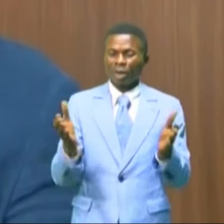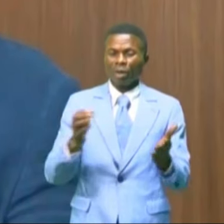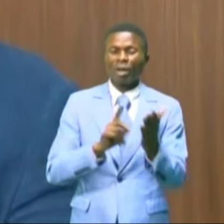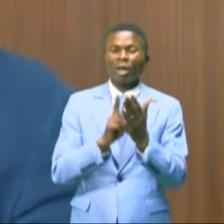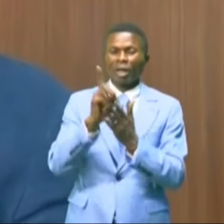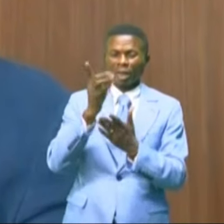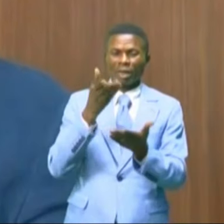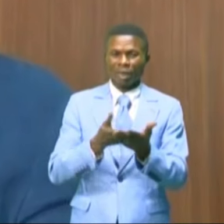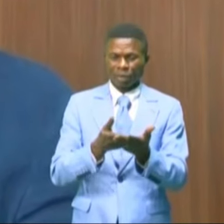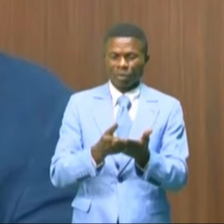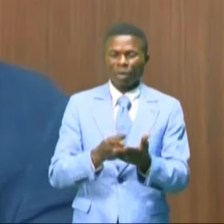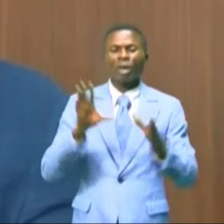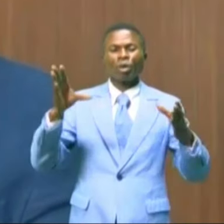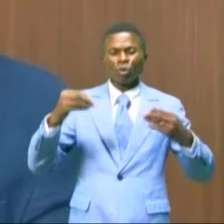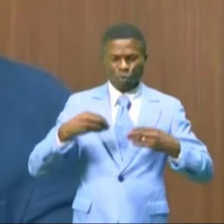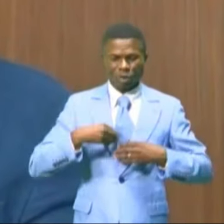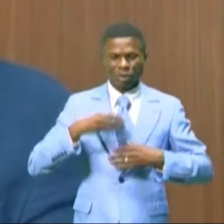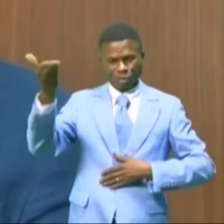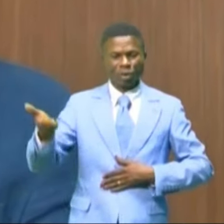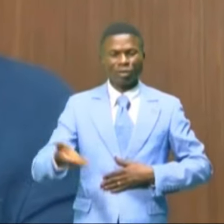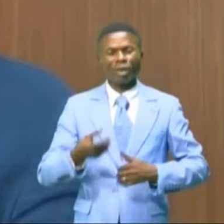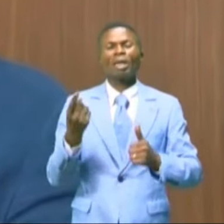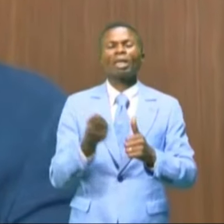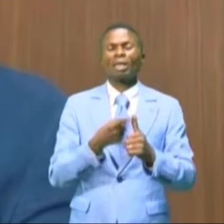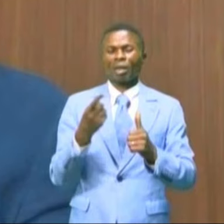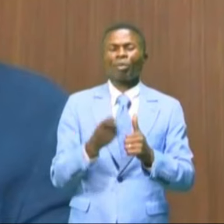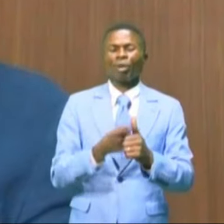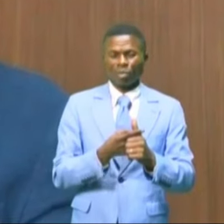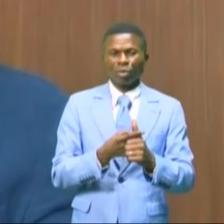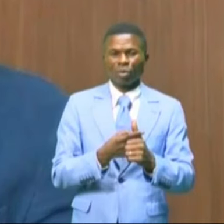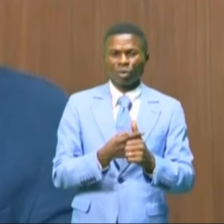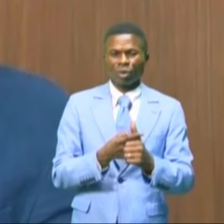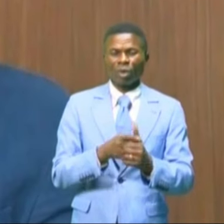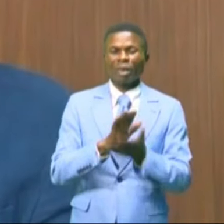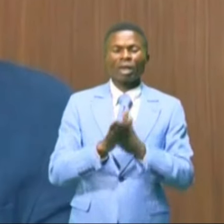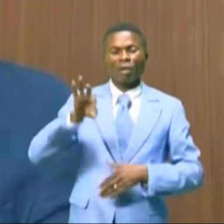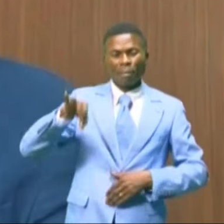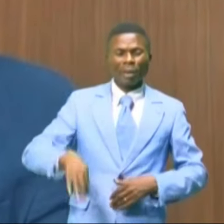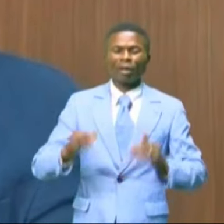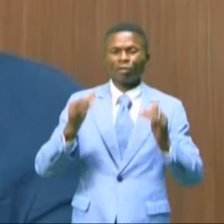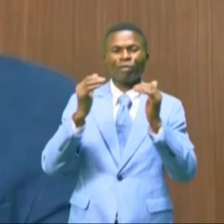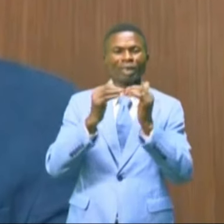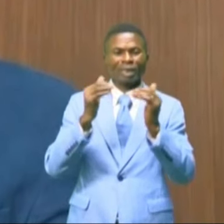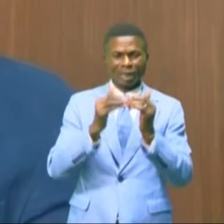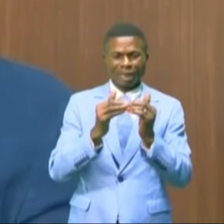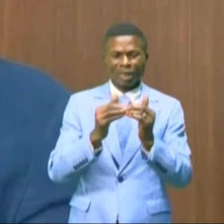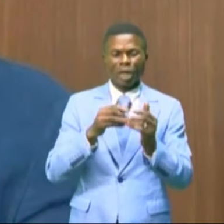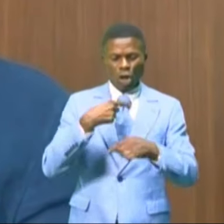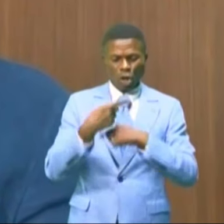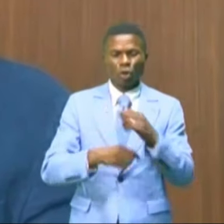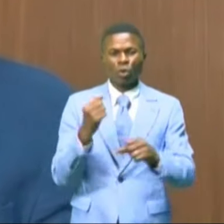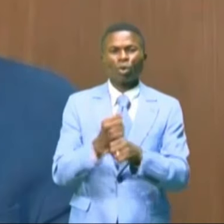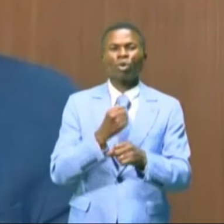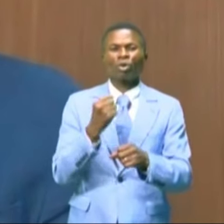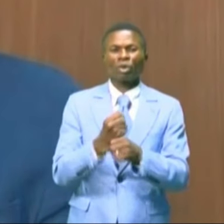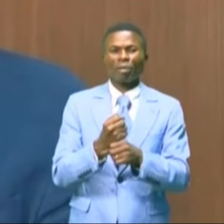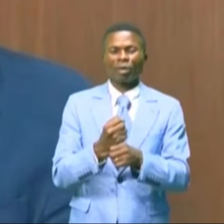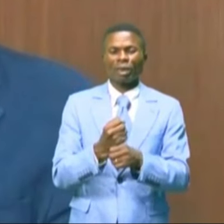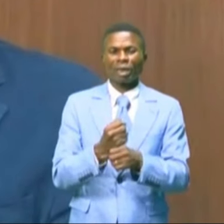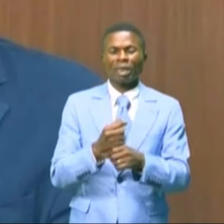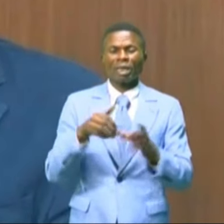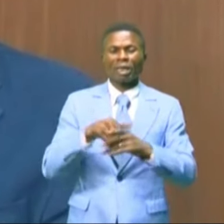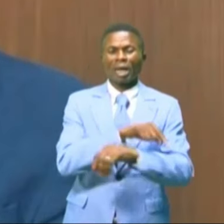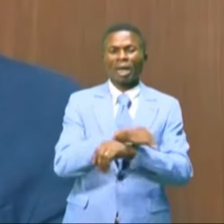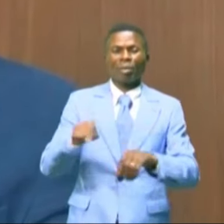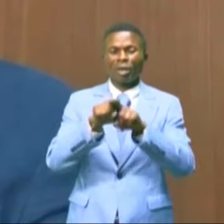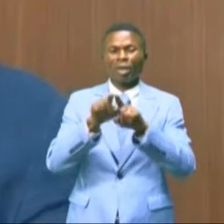développements-là sont les bienvenus. À condition, bien sûr, que ça soit du gagnant-gagnant. Et nous sommes en train de travailler sur le plan administratif et